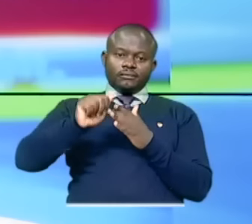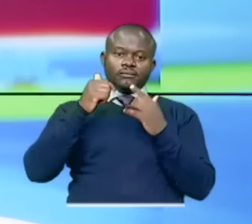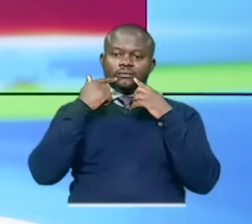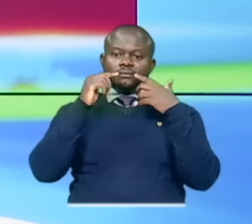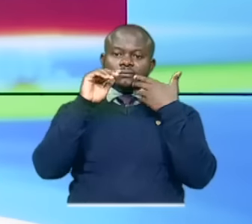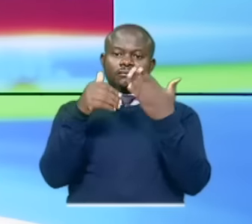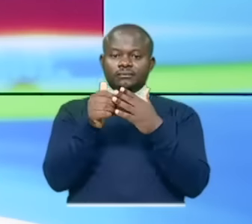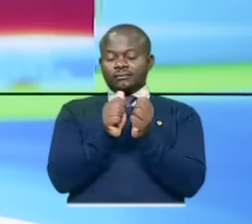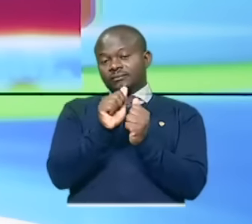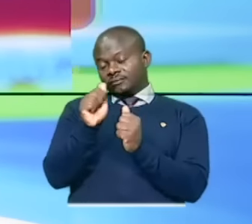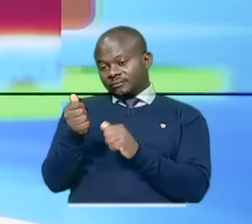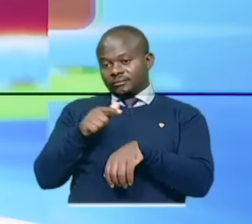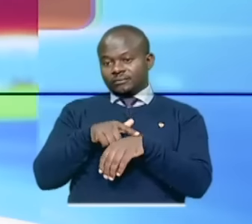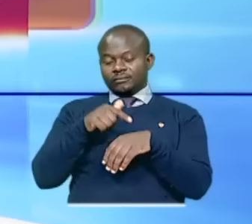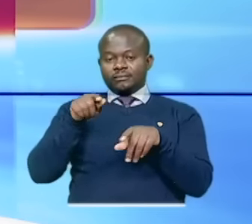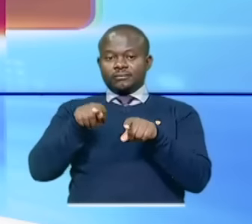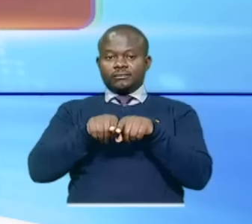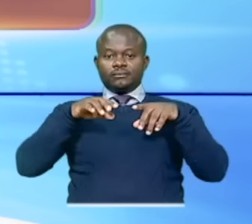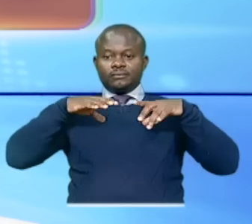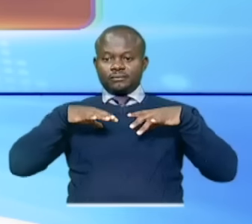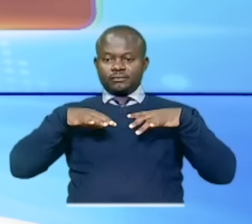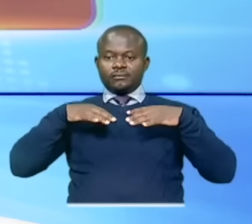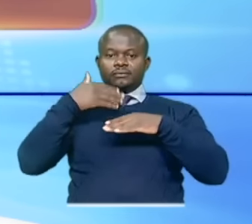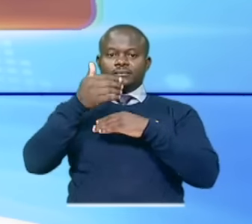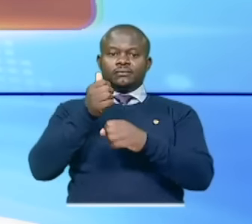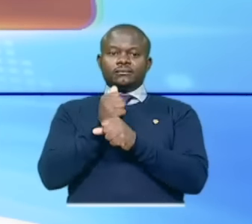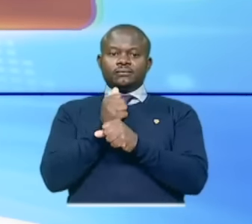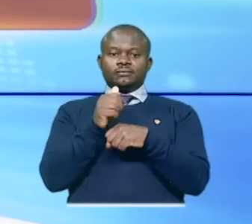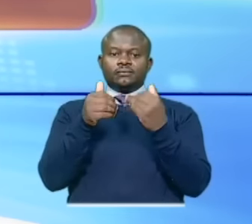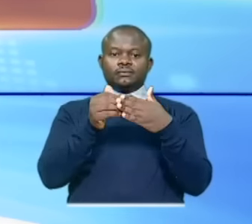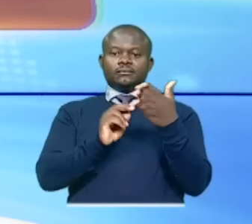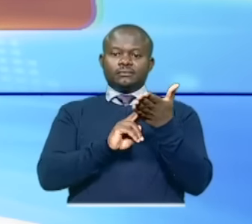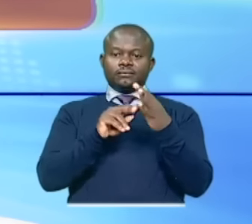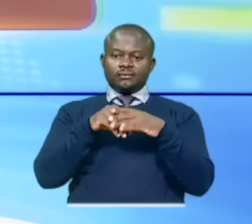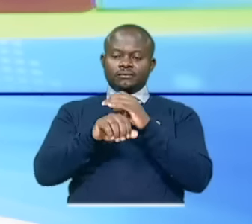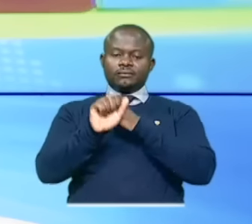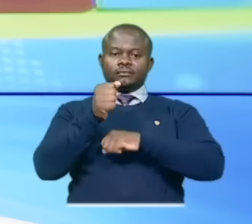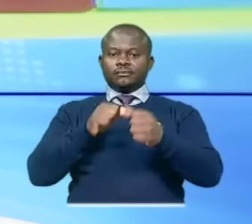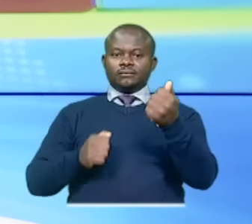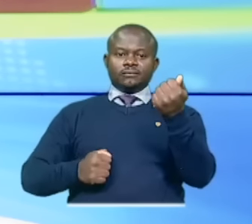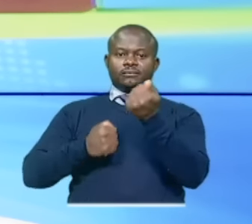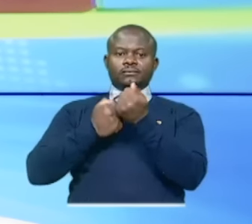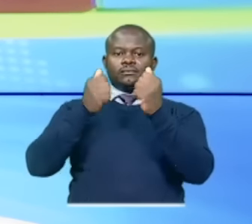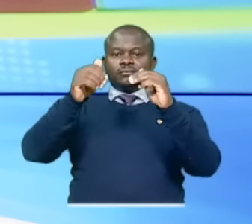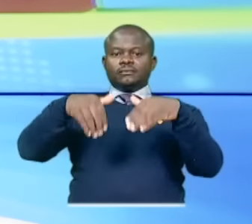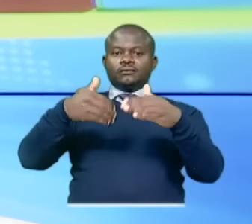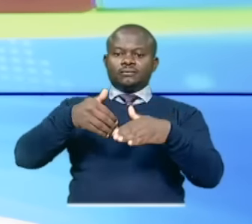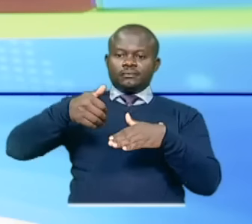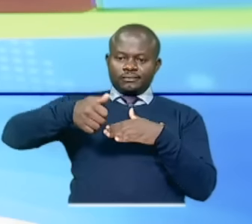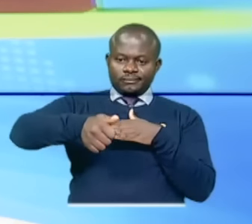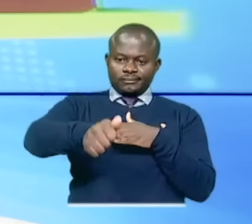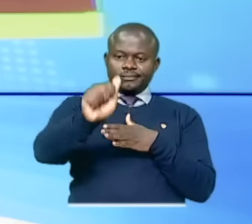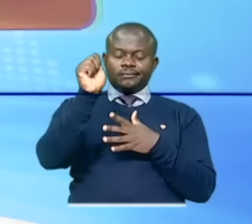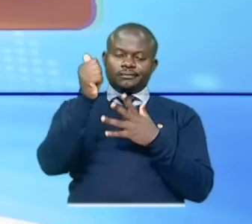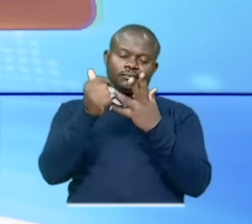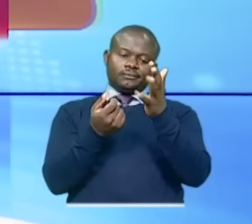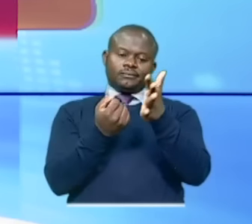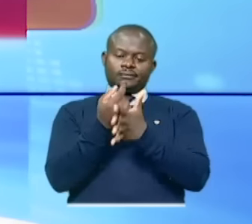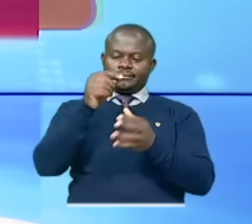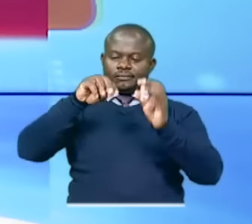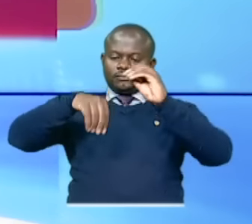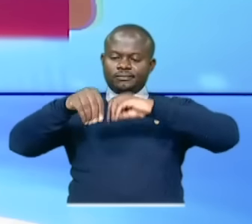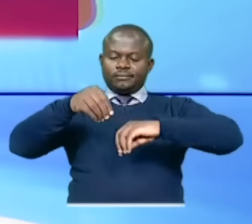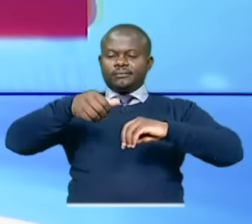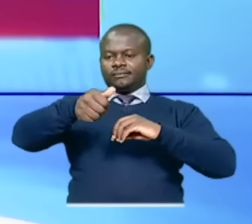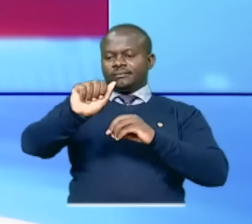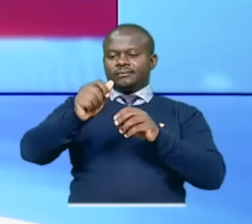umwanya abandi bafata nk'ikiruhuko cyanyuma y'akazi bo bakoresha mu bikorwa byunganira ubuhinzi bwabo ibingo bigatuma umusaruro wabo